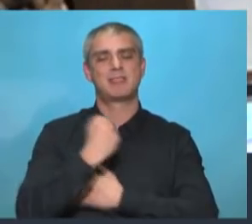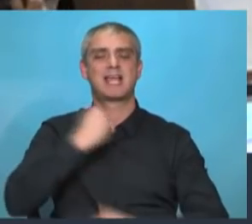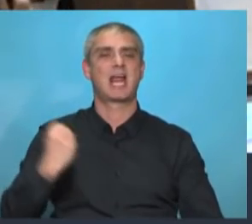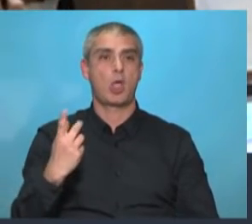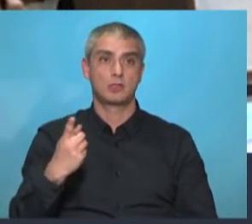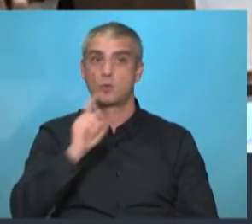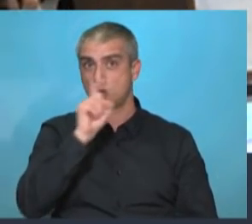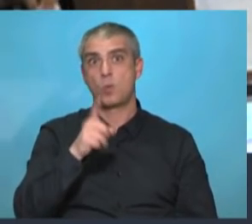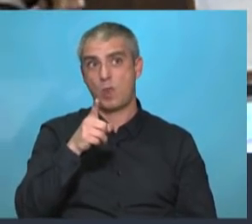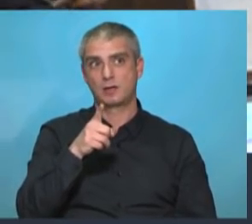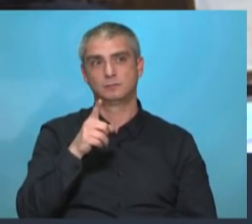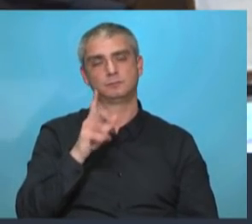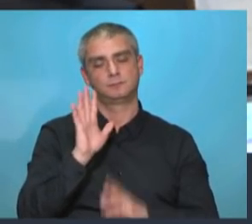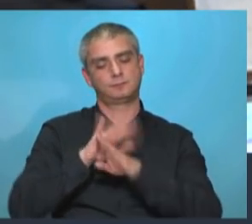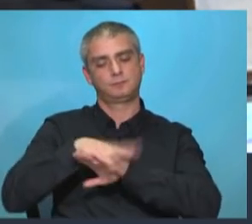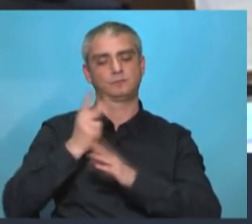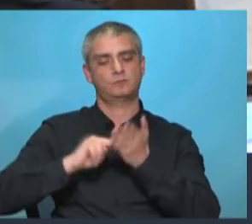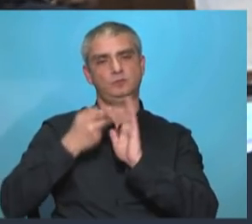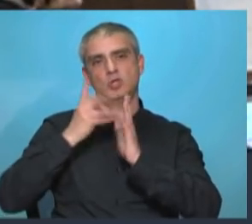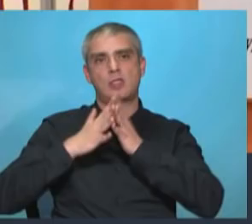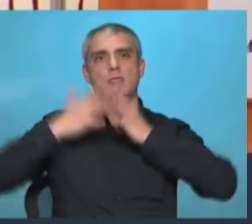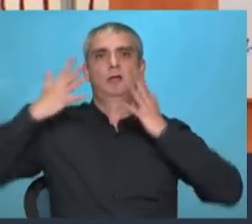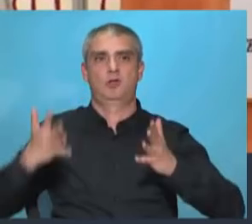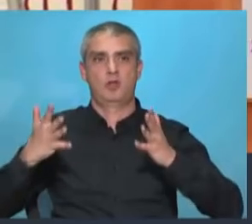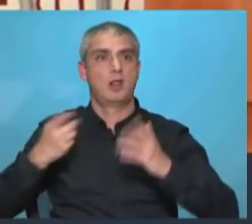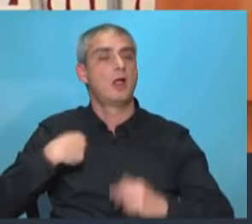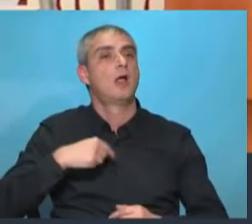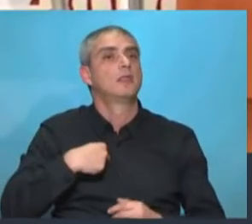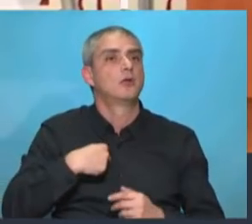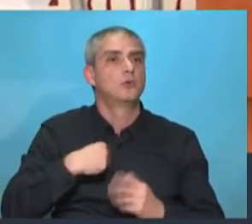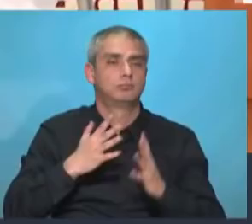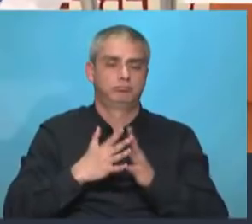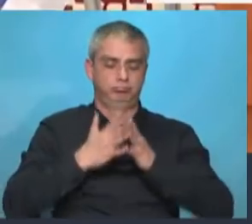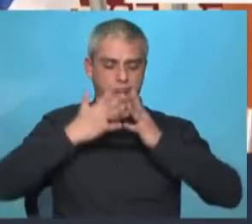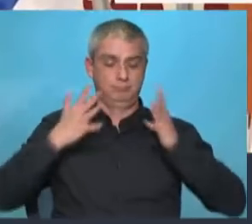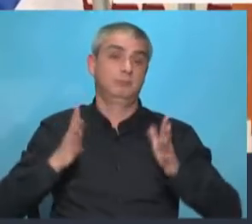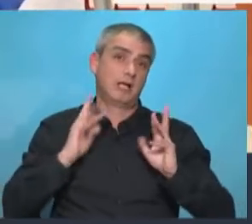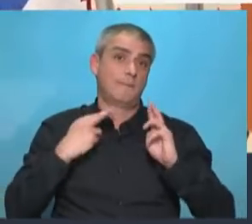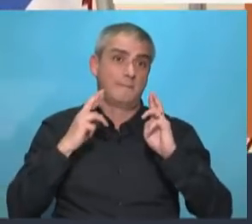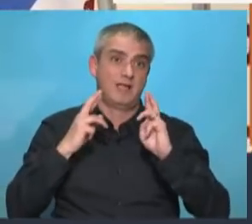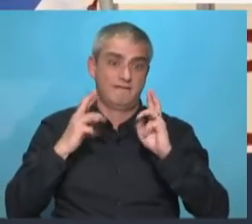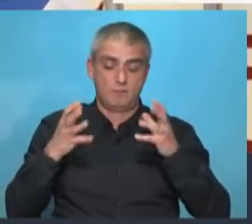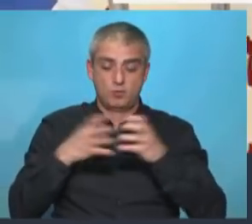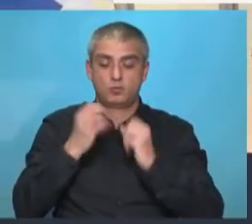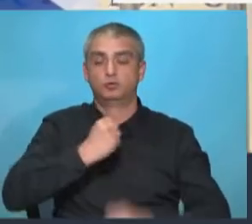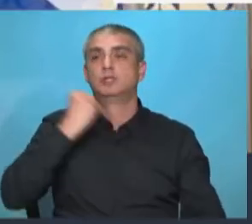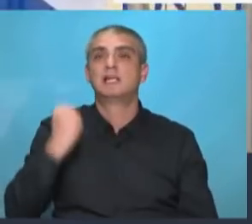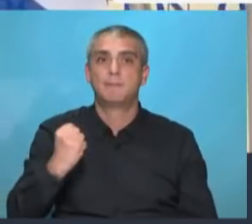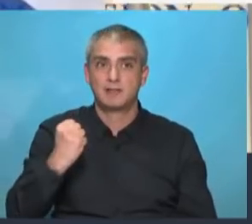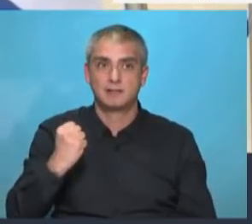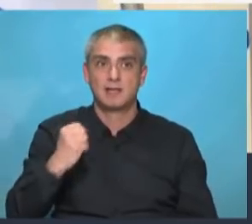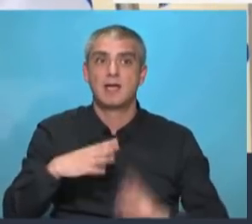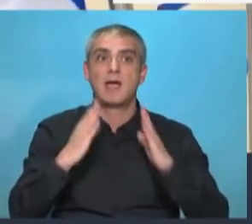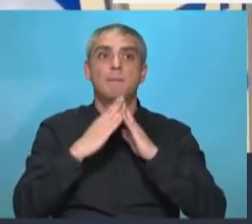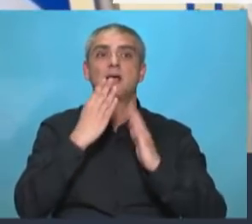ואולי כך להשיג השפעה פוליטית גדולה יותר? אנחנו מגדילים דרמטית, כך מקווים, את גוש הימין. הבית